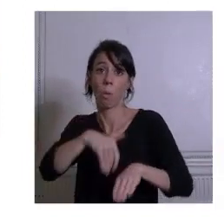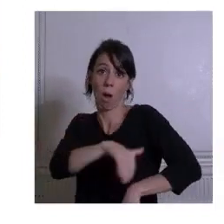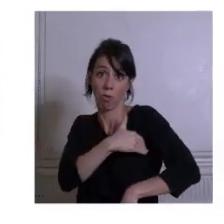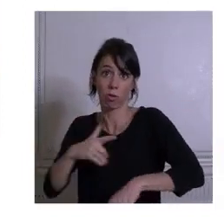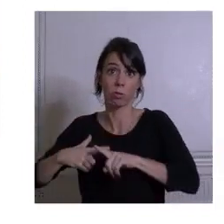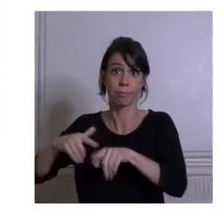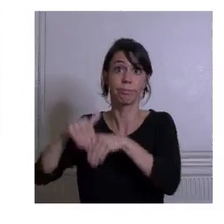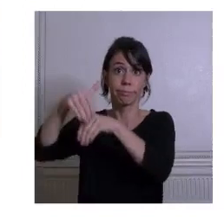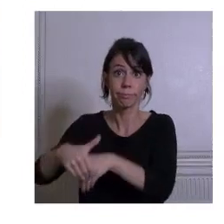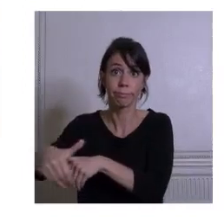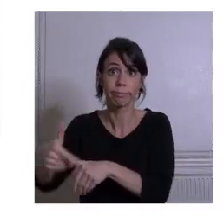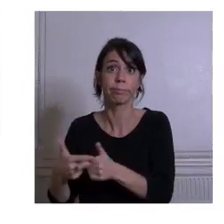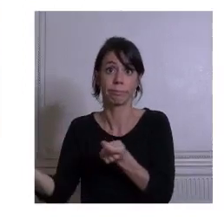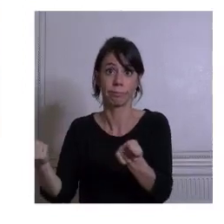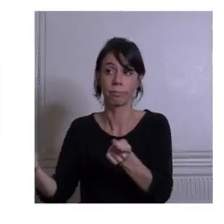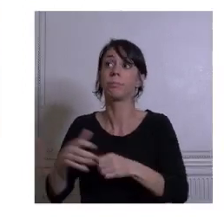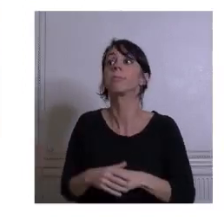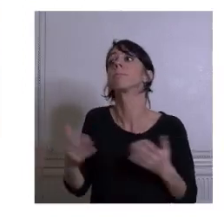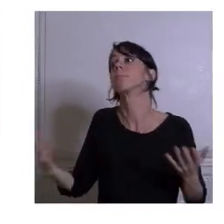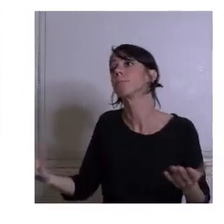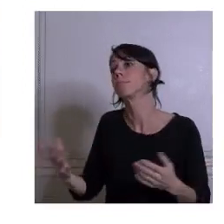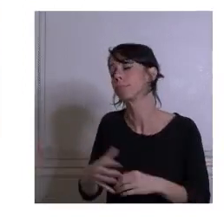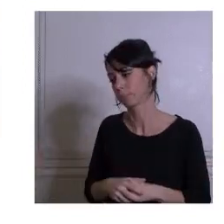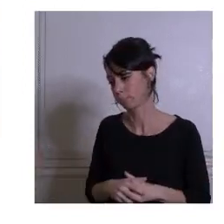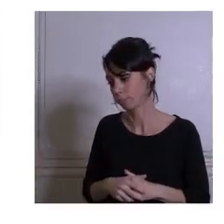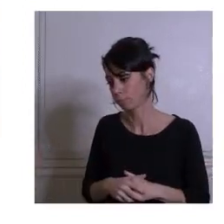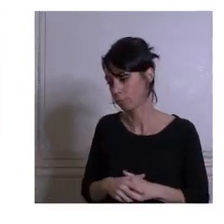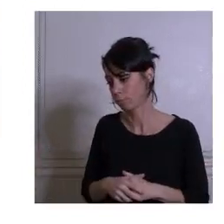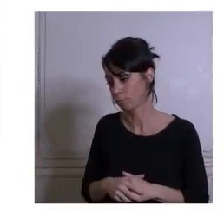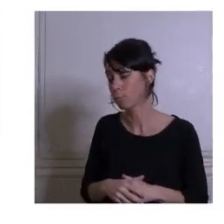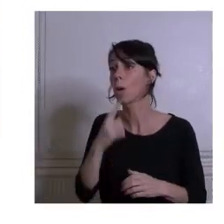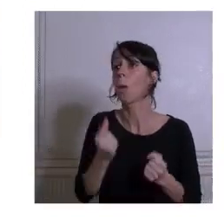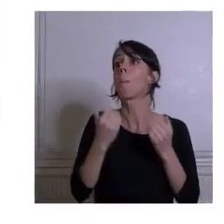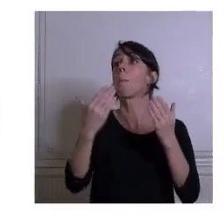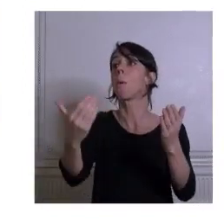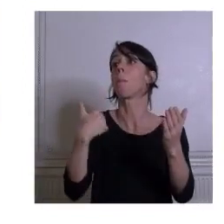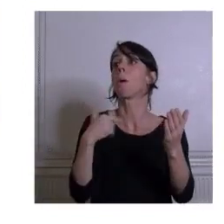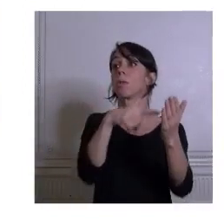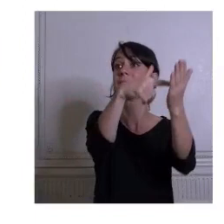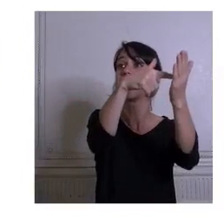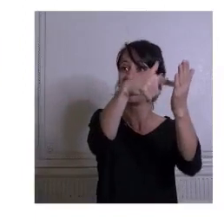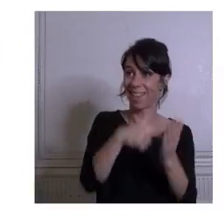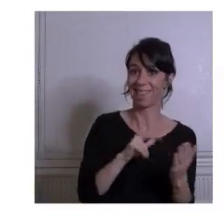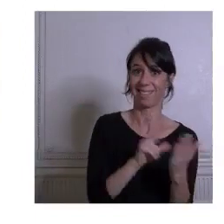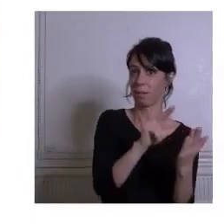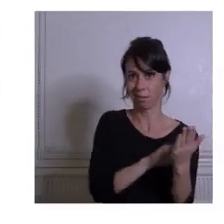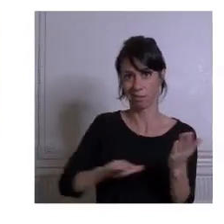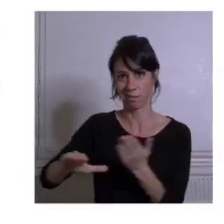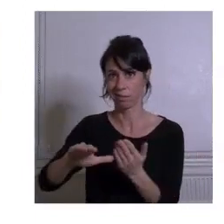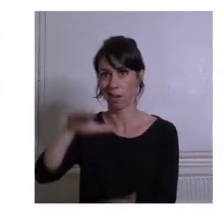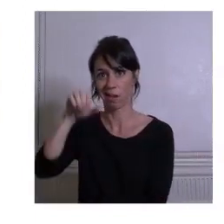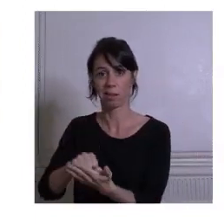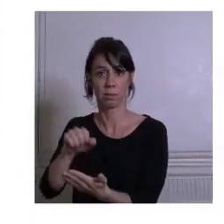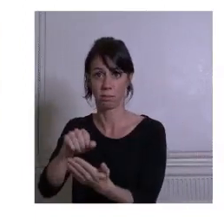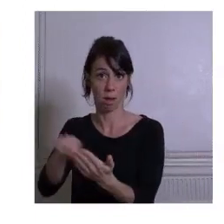contrats auprès de la métropole et de nous en rajoutant donc un article sur le périmètre maîtrise d'ouvrage et la gestion